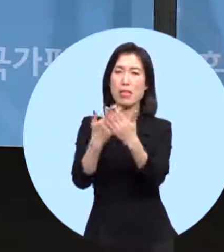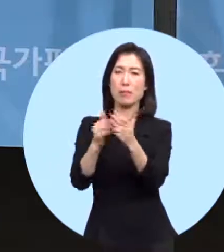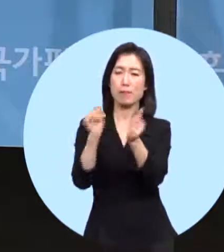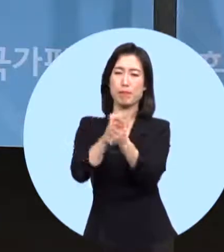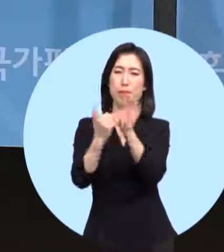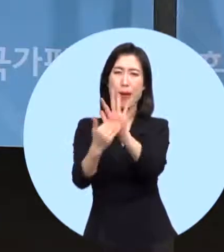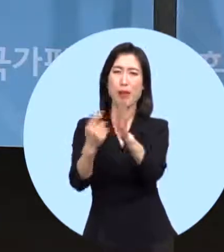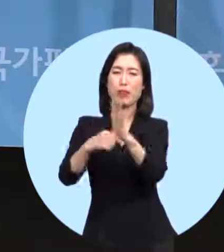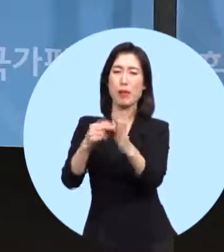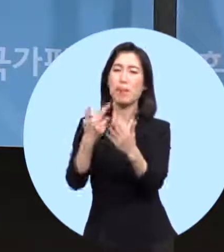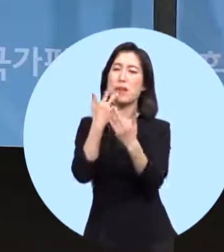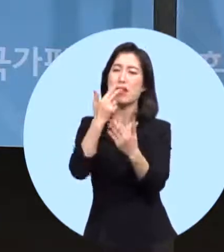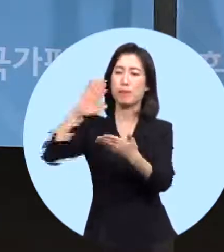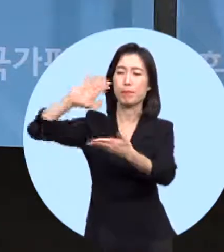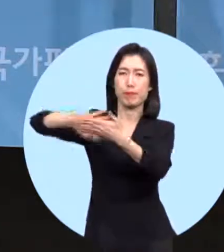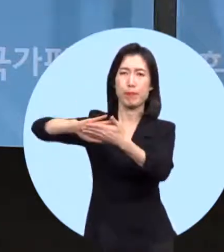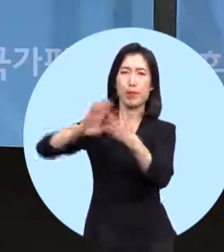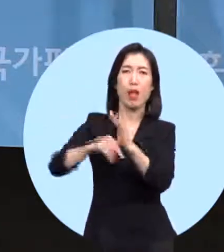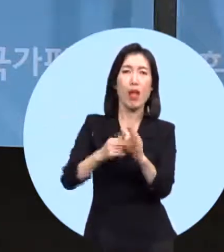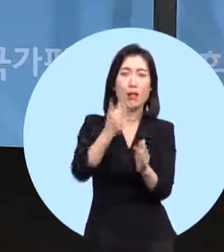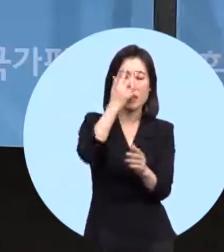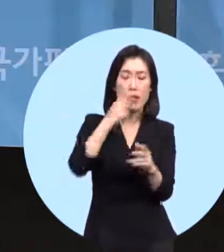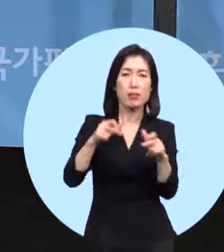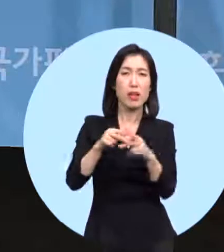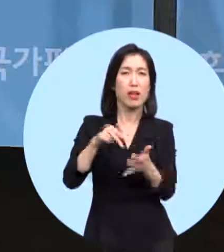순간 더 나올 수도 없고 더 이동권이